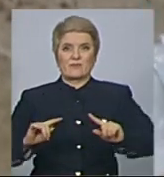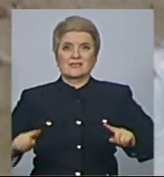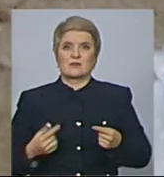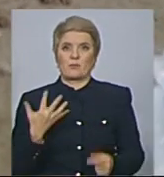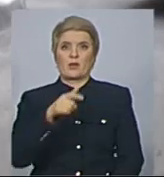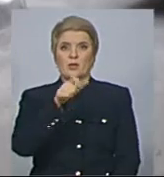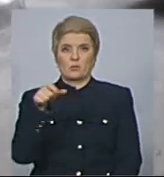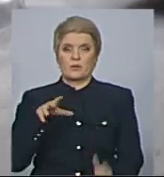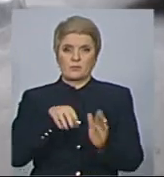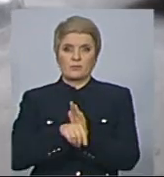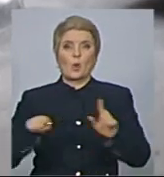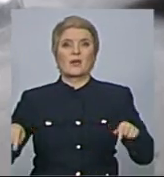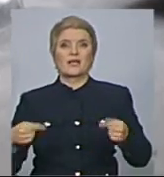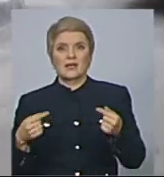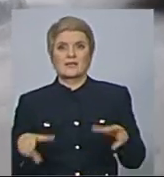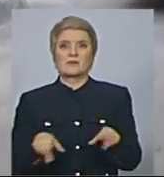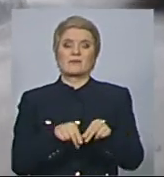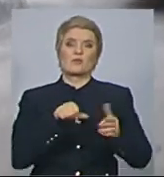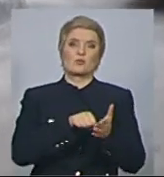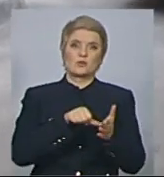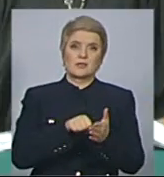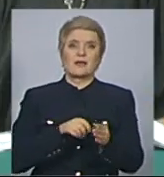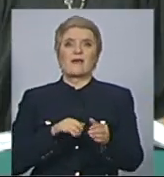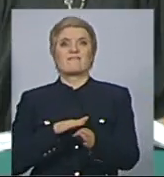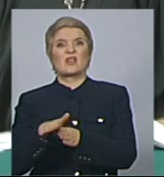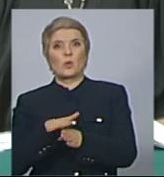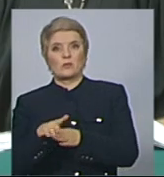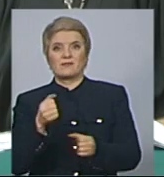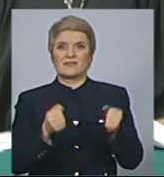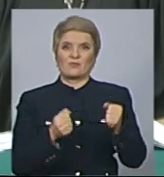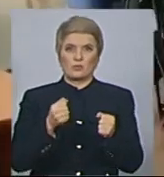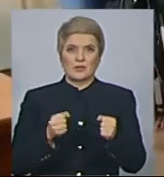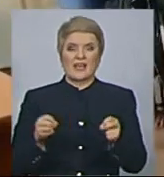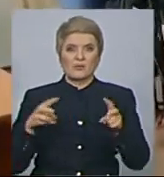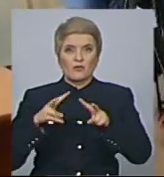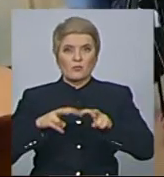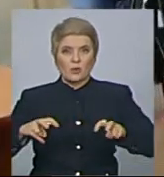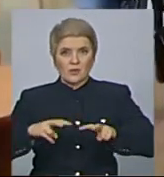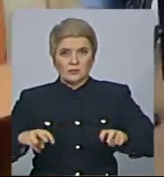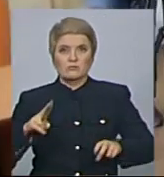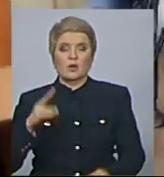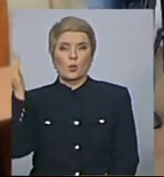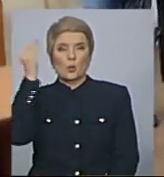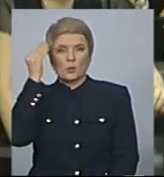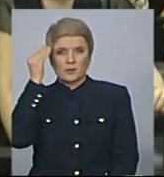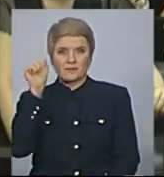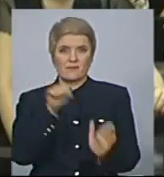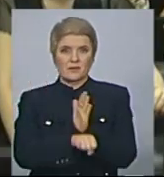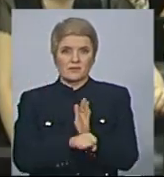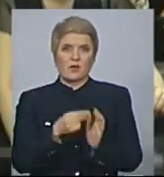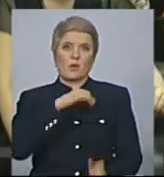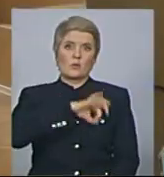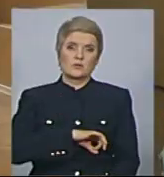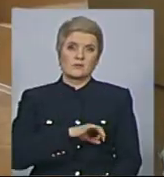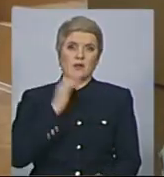5 людей, серед них організатор, співучасники, виконавець і водій. Кримінальне провадження розслідують як умисне вбивство з корисливих